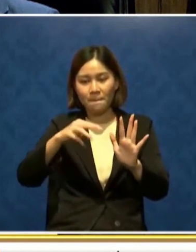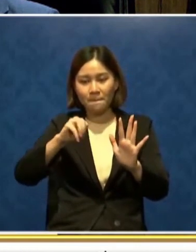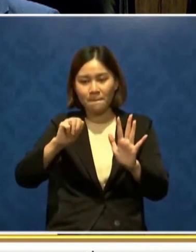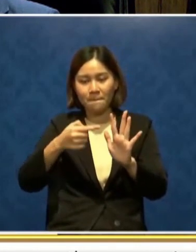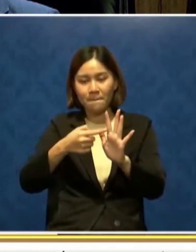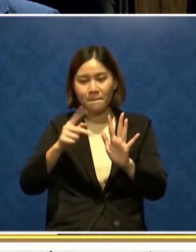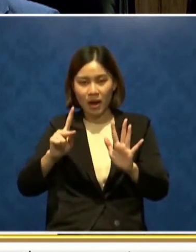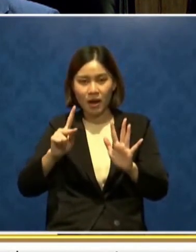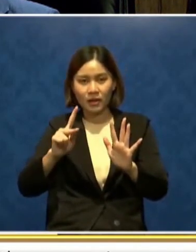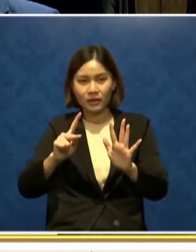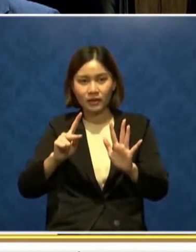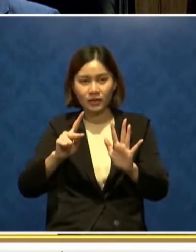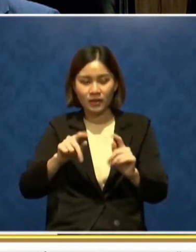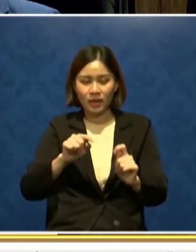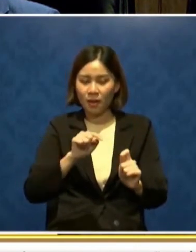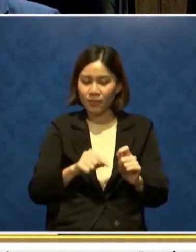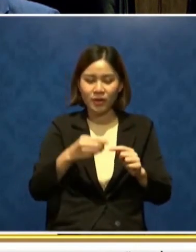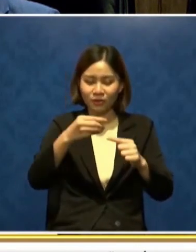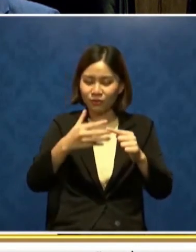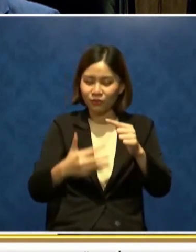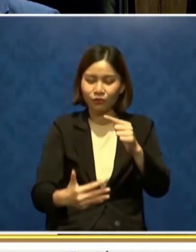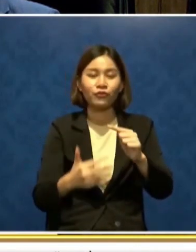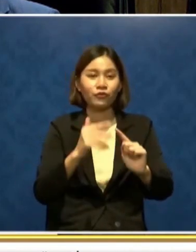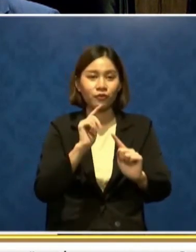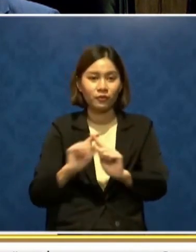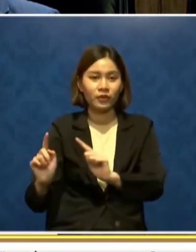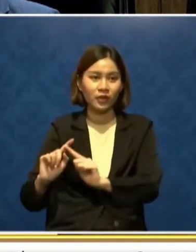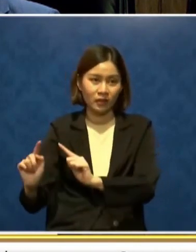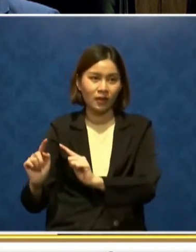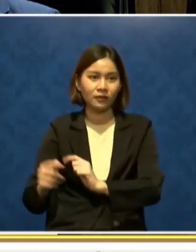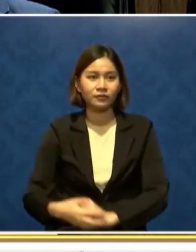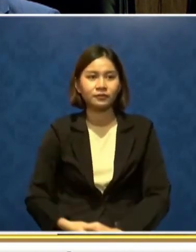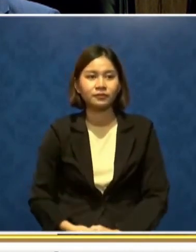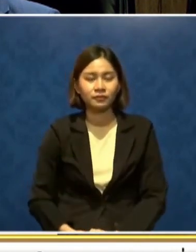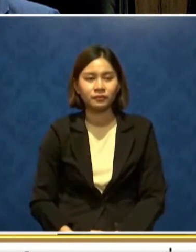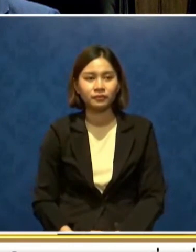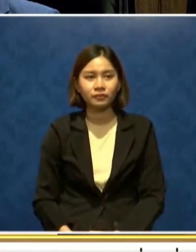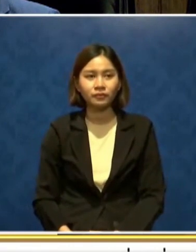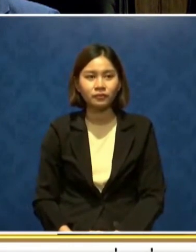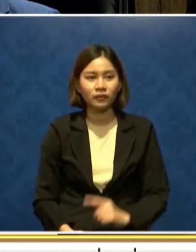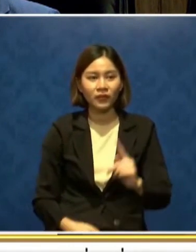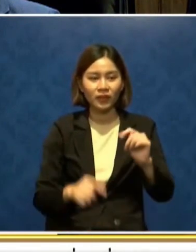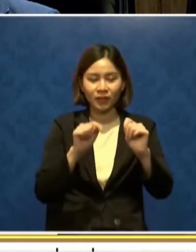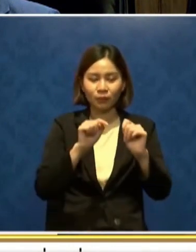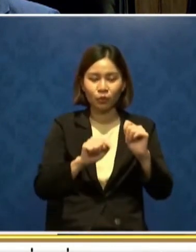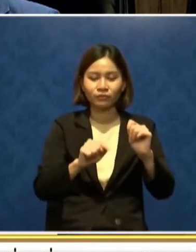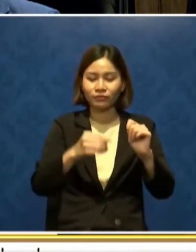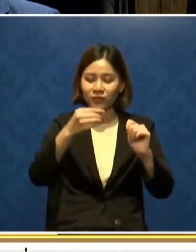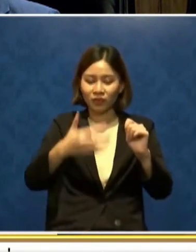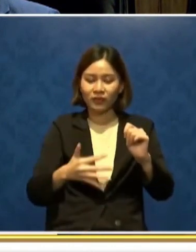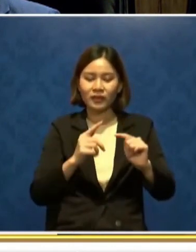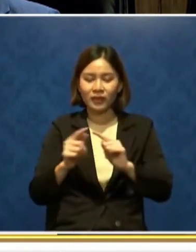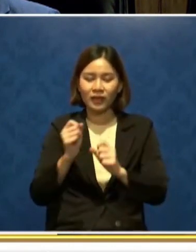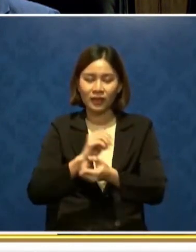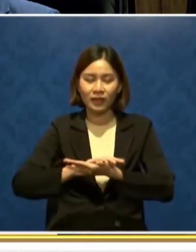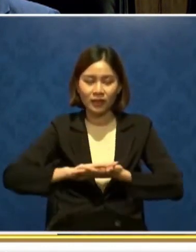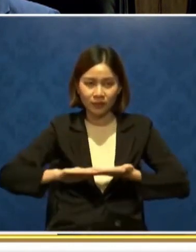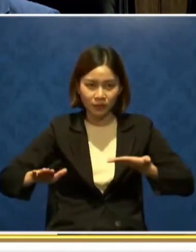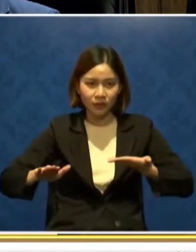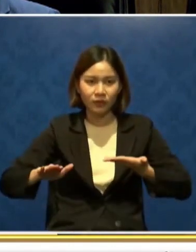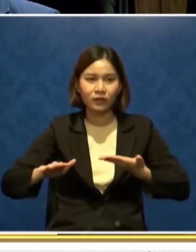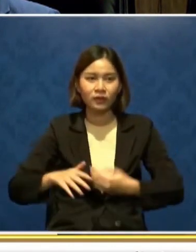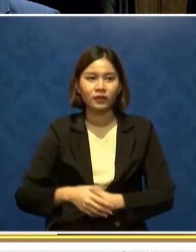วังไผ่นะครับตำบลขุนกระทิงตำบลโคนตำบลวิสัยตายนะครับตำบลนาโพธิ์ให้มันแล้วเสร็จให้มัน